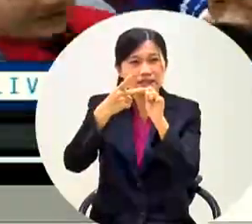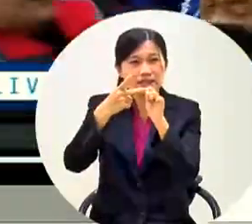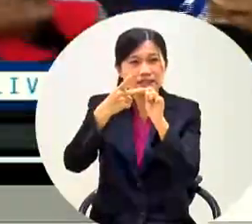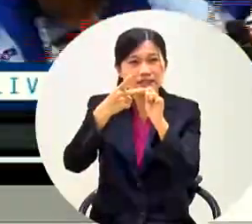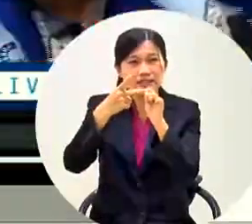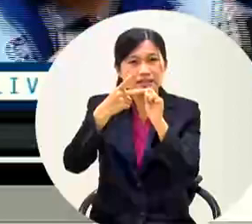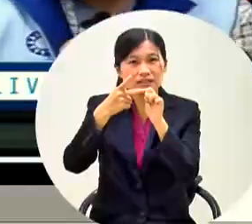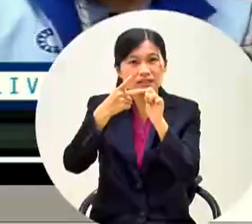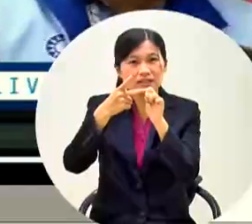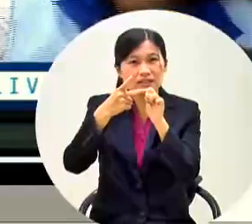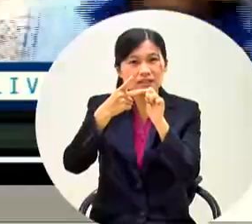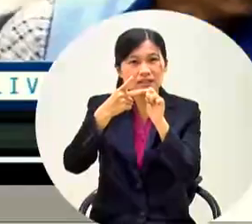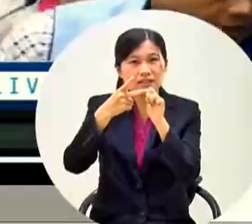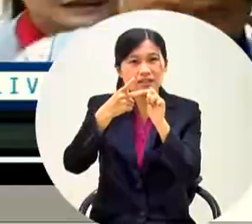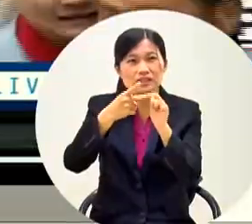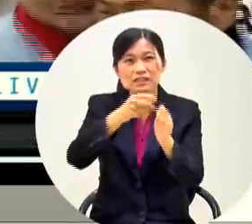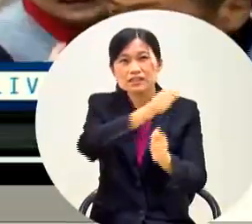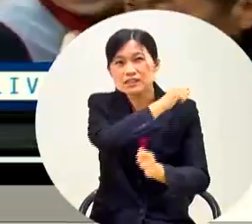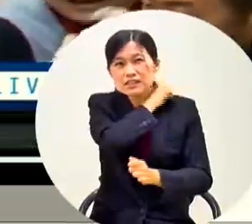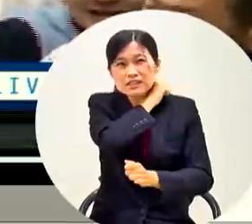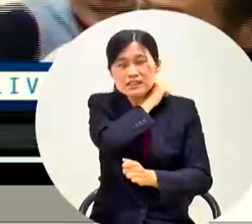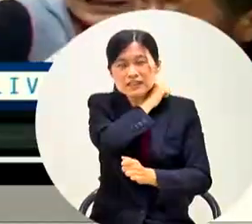婉容议员的脖子。